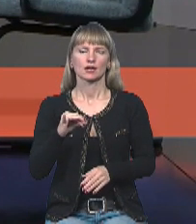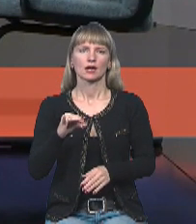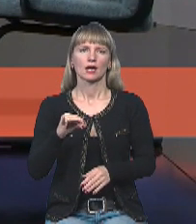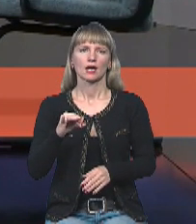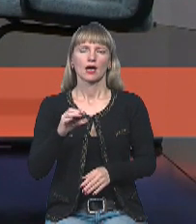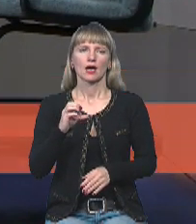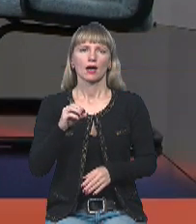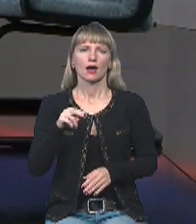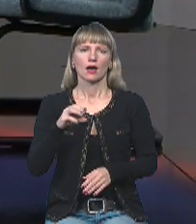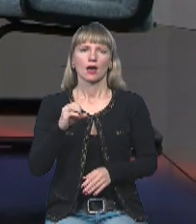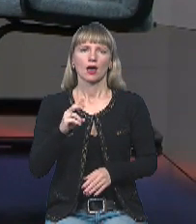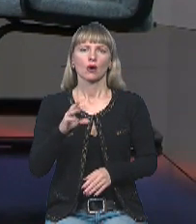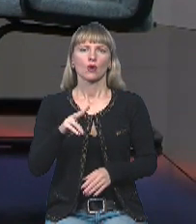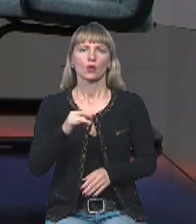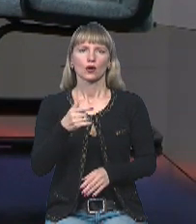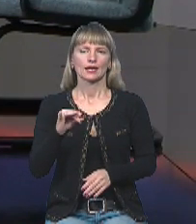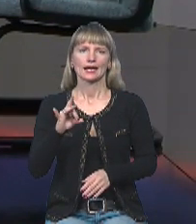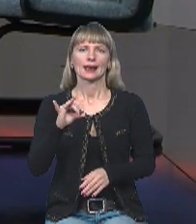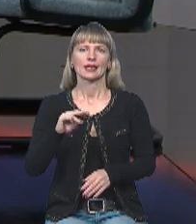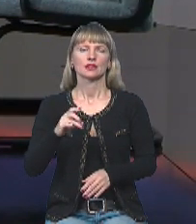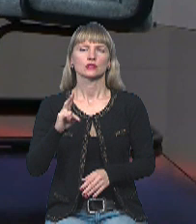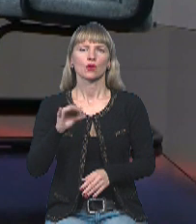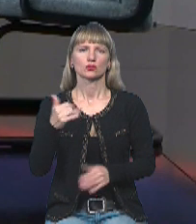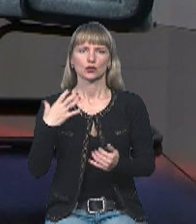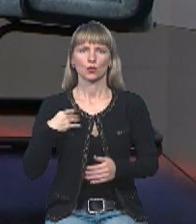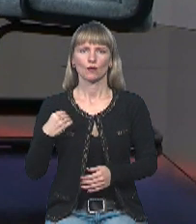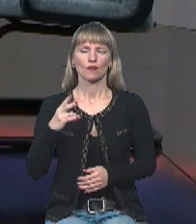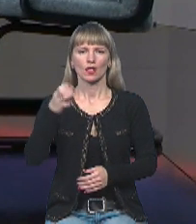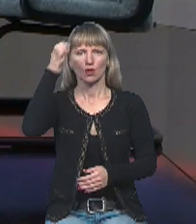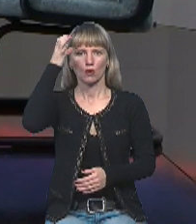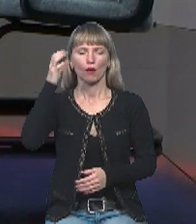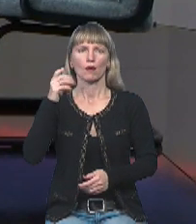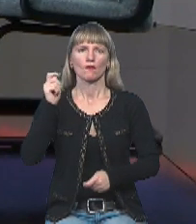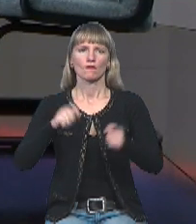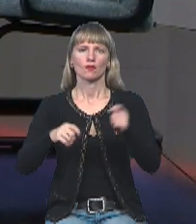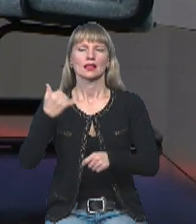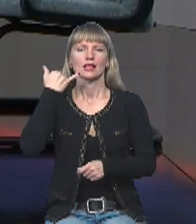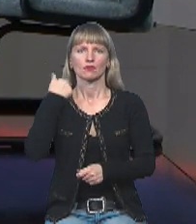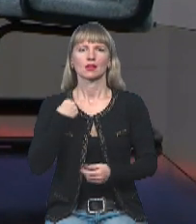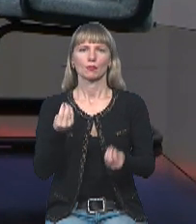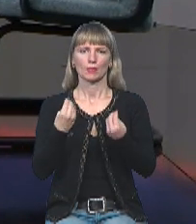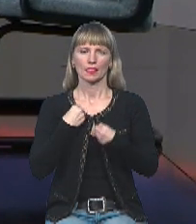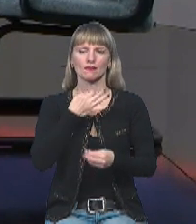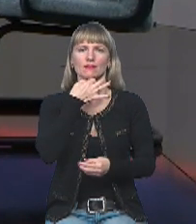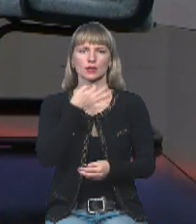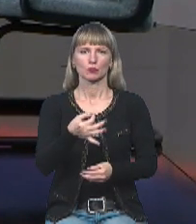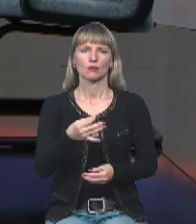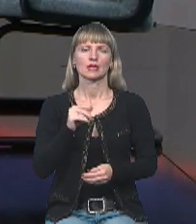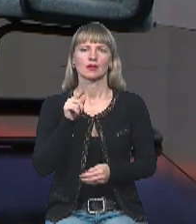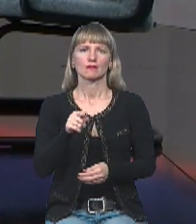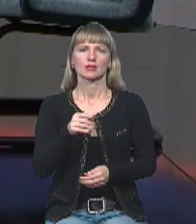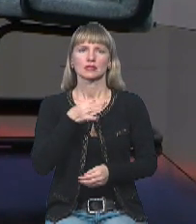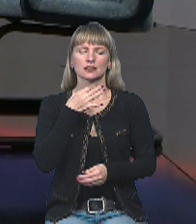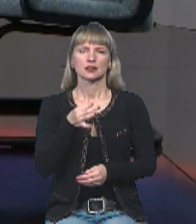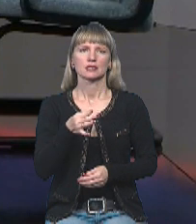екології і зоології Олександра Рильського. Він зараз у Львові на науковому форумі, він телефоном нам дав відповідь, і він назвав, ми